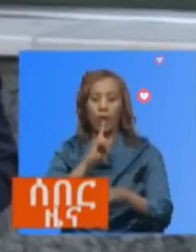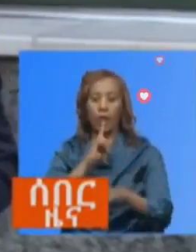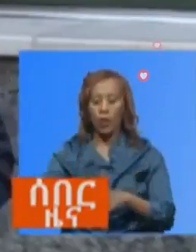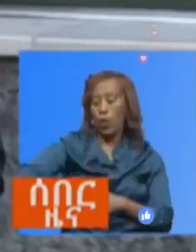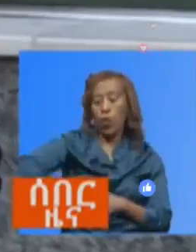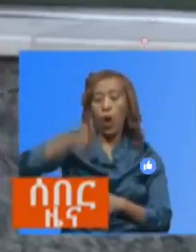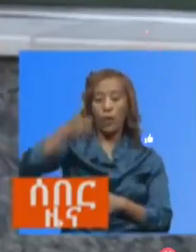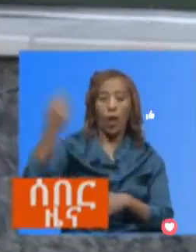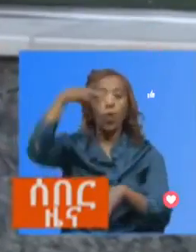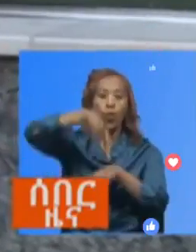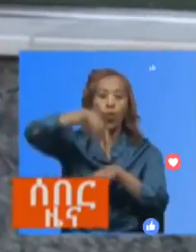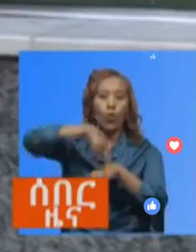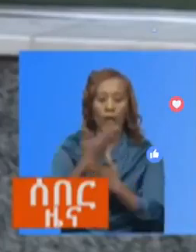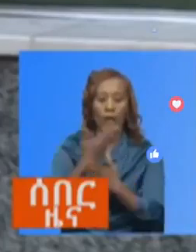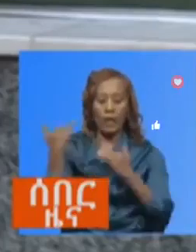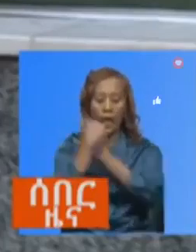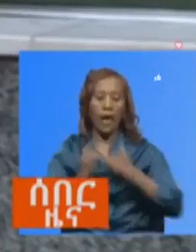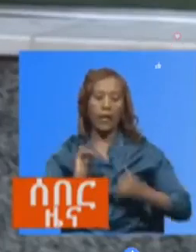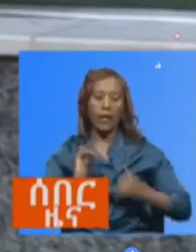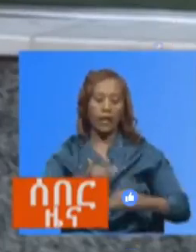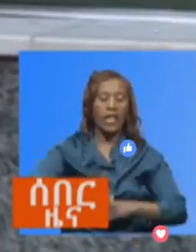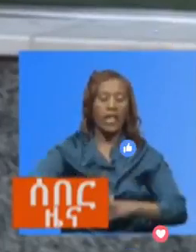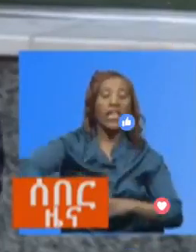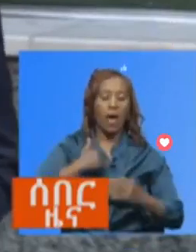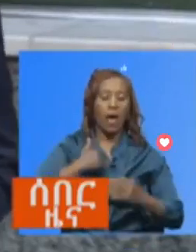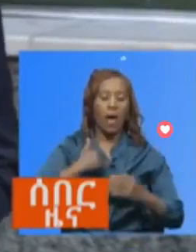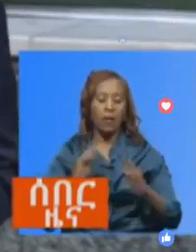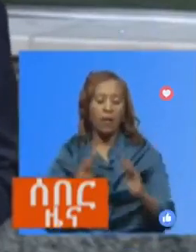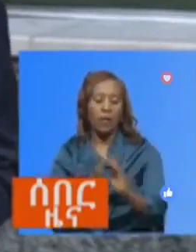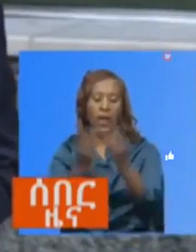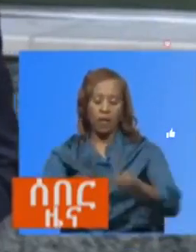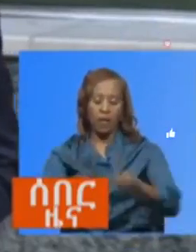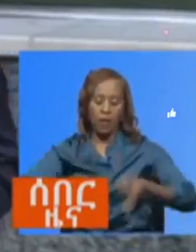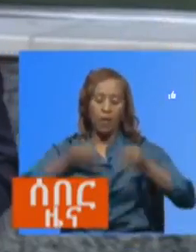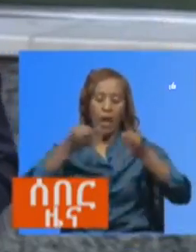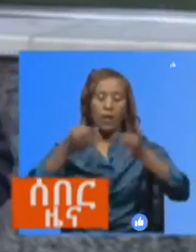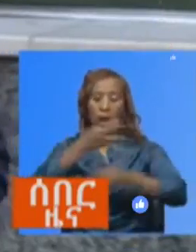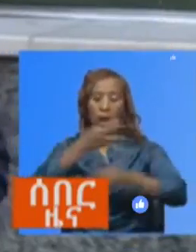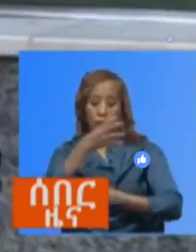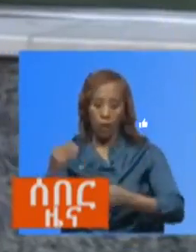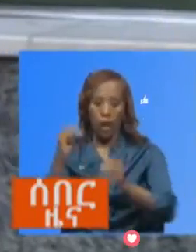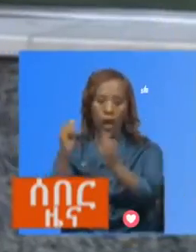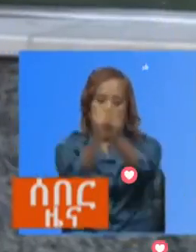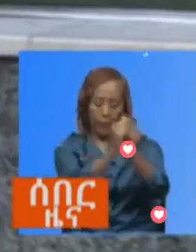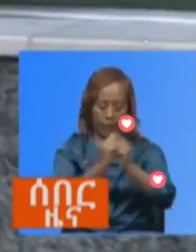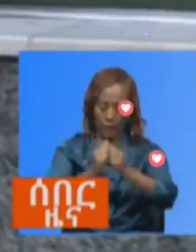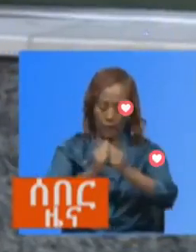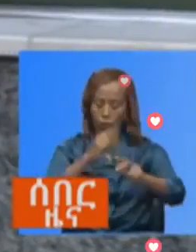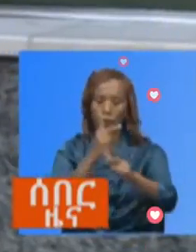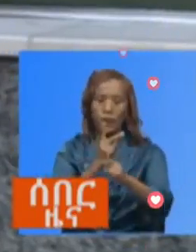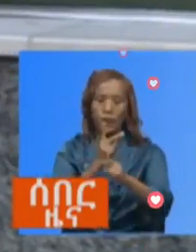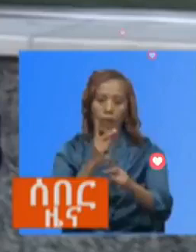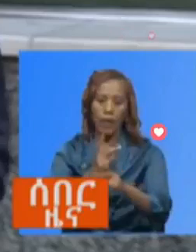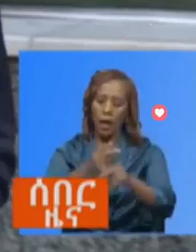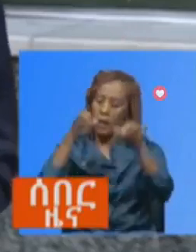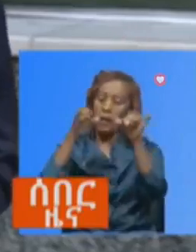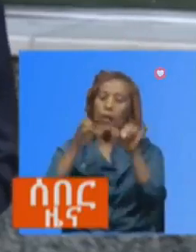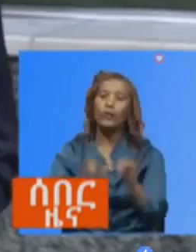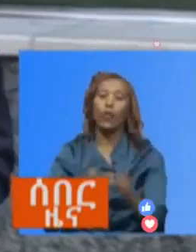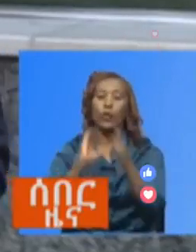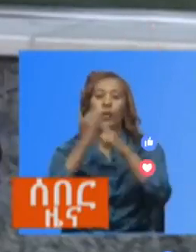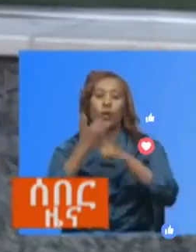ዋናው ቁም ነገር አገራችን ከፍ ወዳለ ምዕራፍ ማሸጋገሩና አንድነቷን ጠብቃ የምትቆይበት